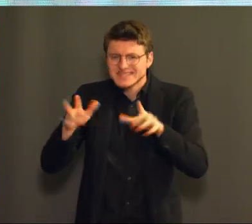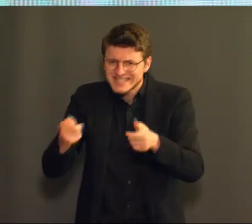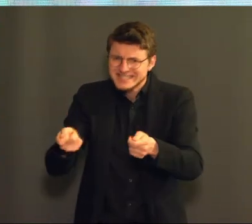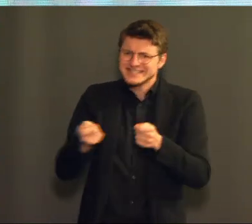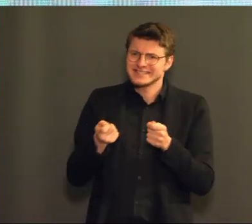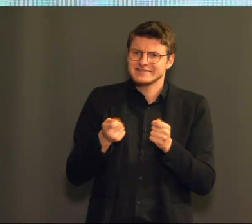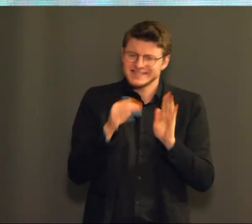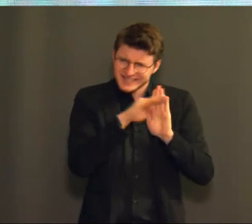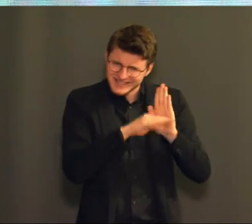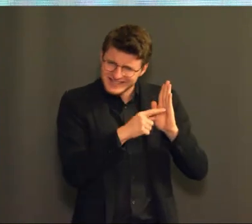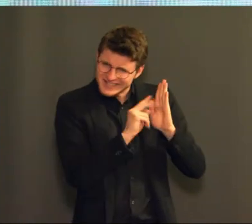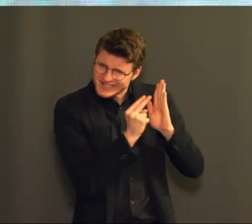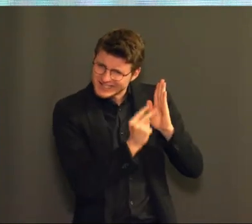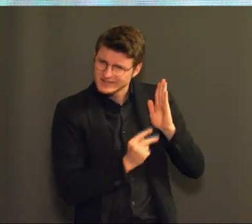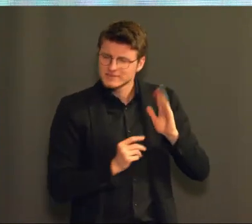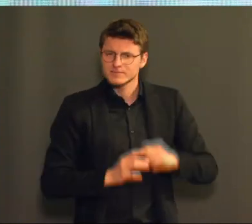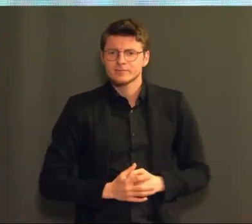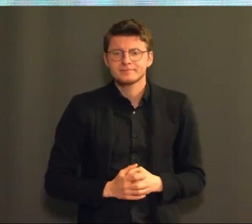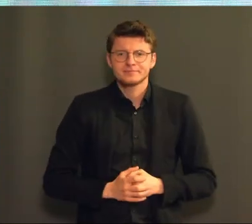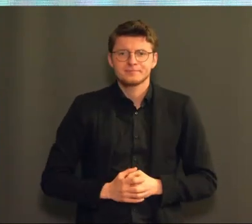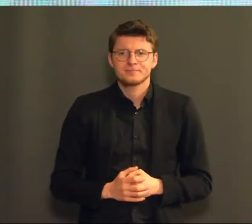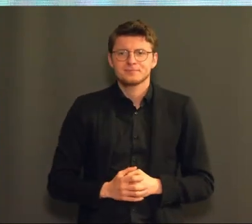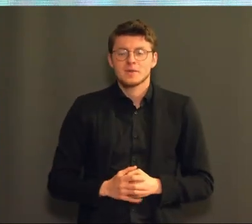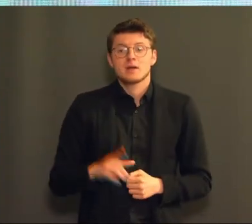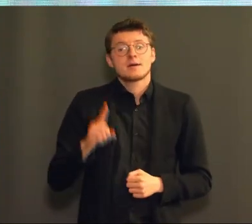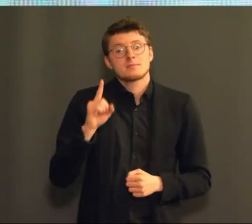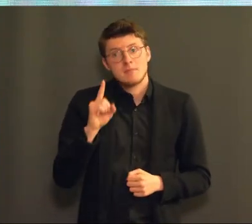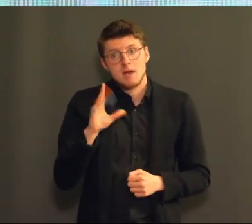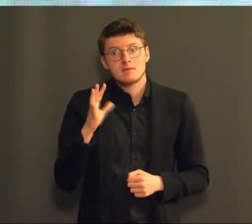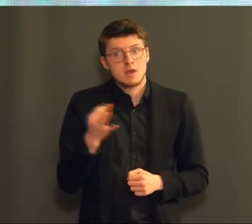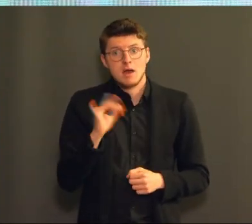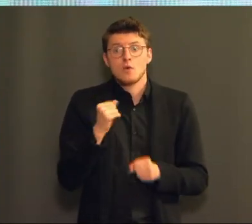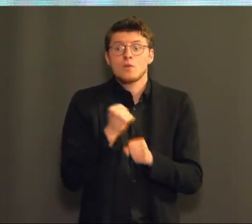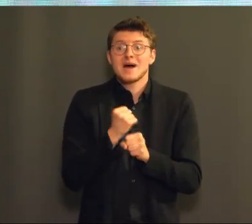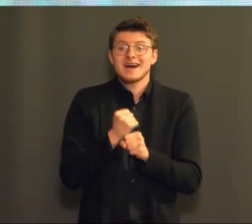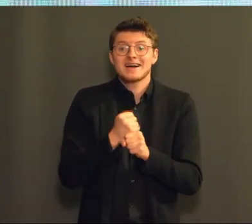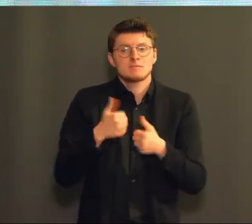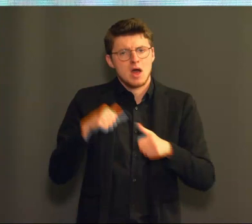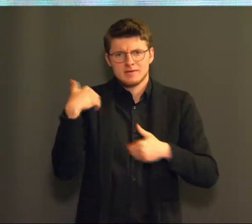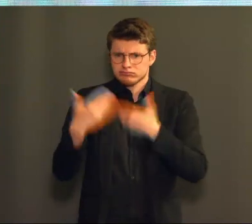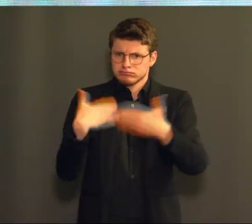dringen, zonder het voortbestaan van deze bedrijven in gevaar te brengen.